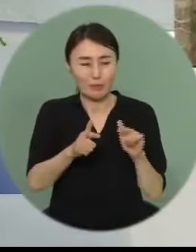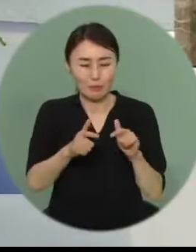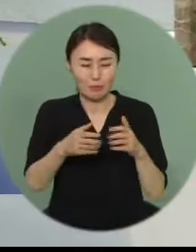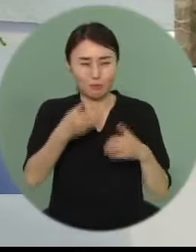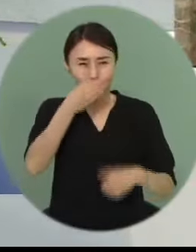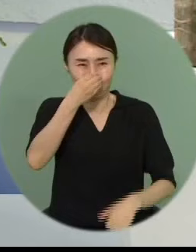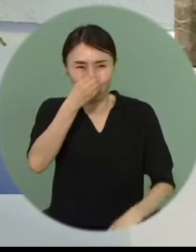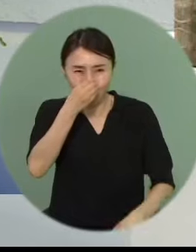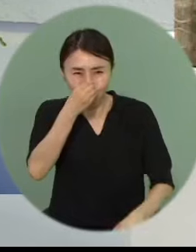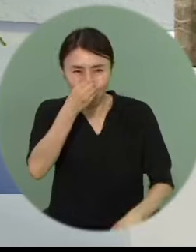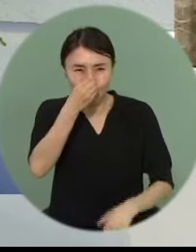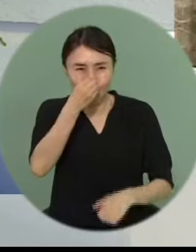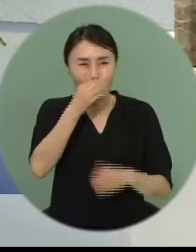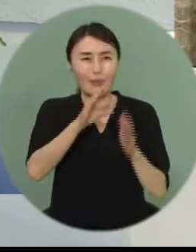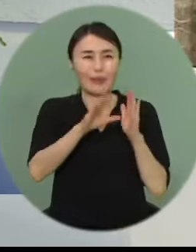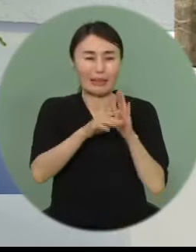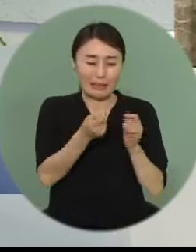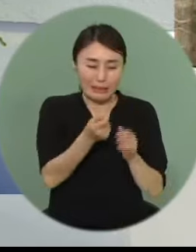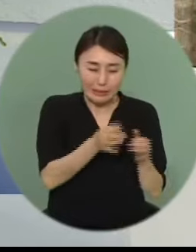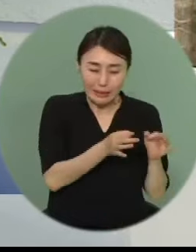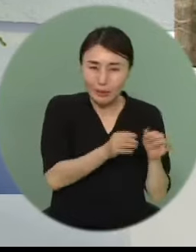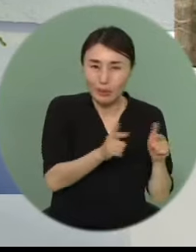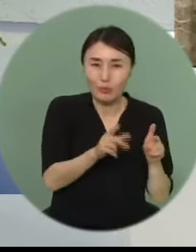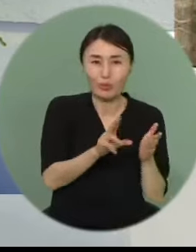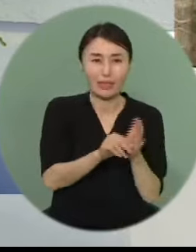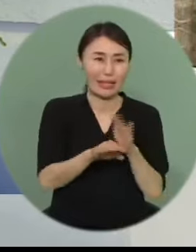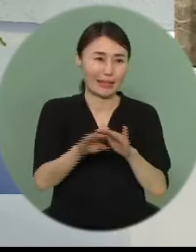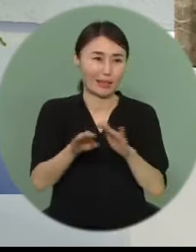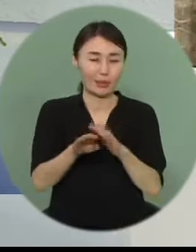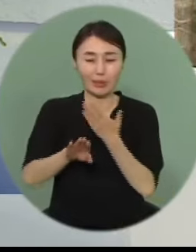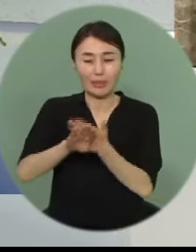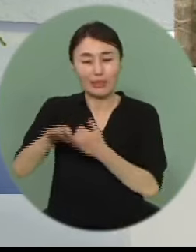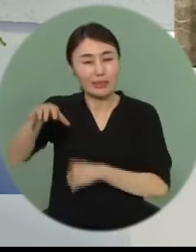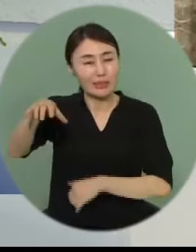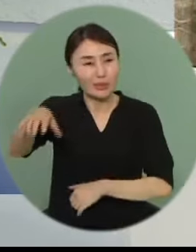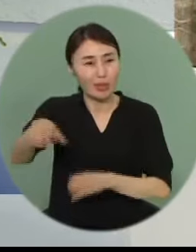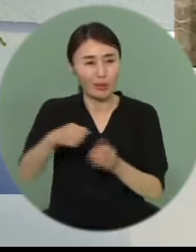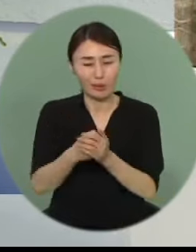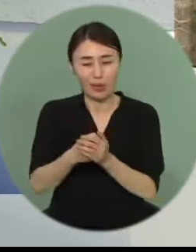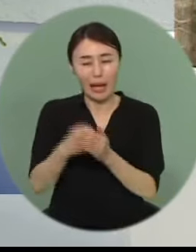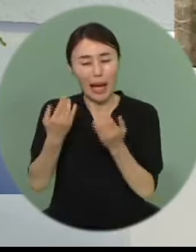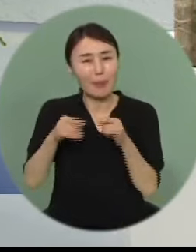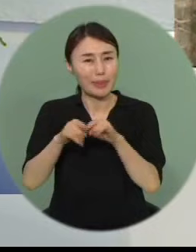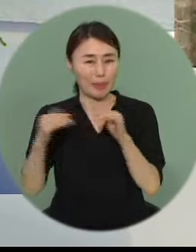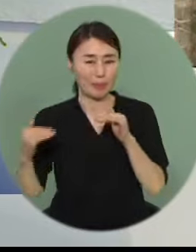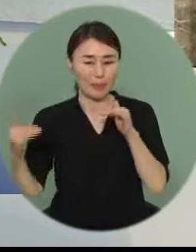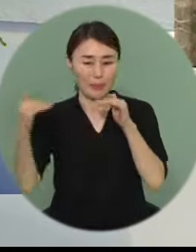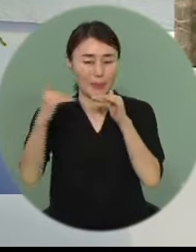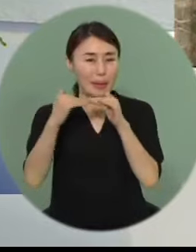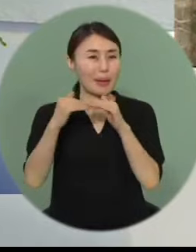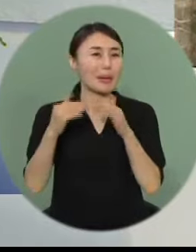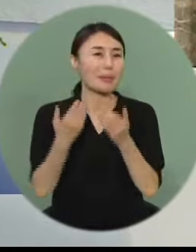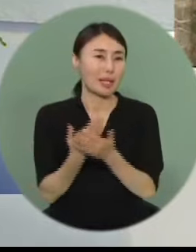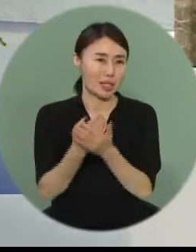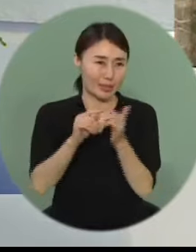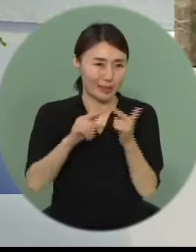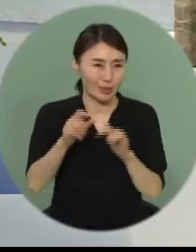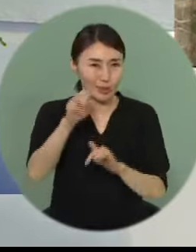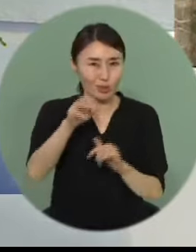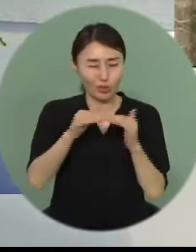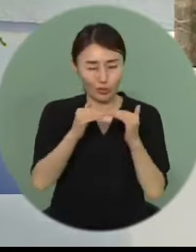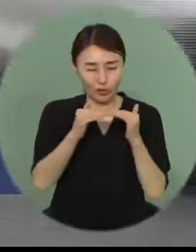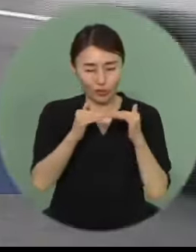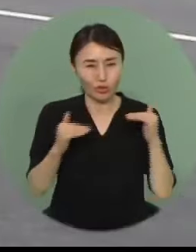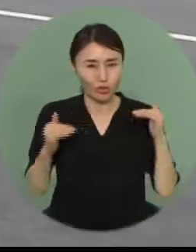과정에서 소상공인 문제랄지 아니면 다른 지역의 공동화에 따른 광주의